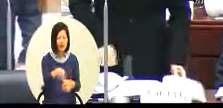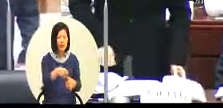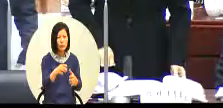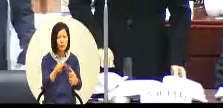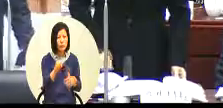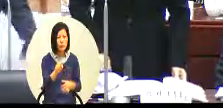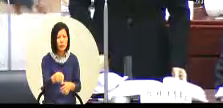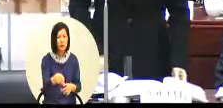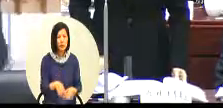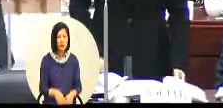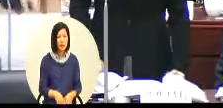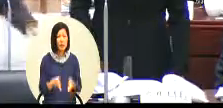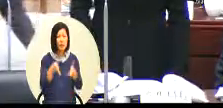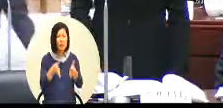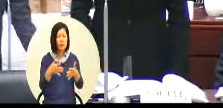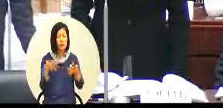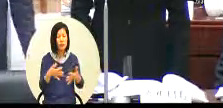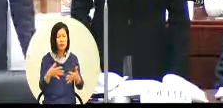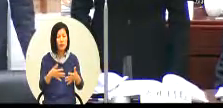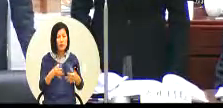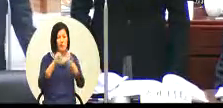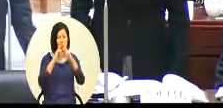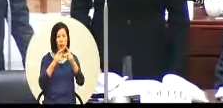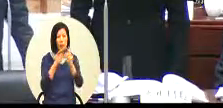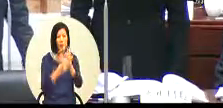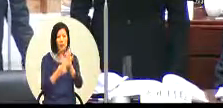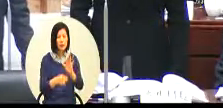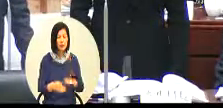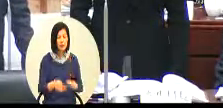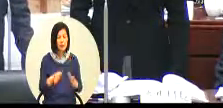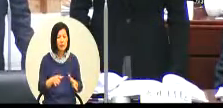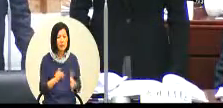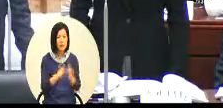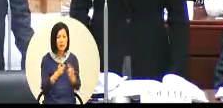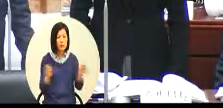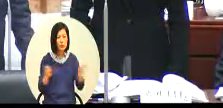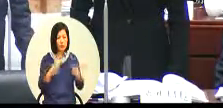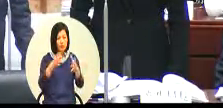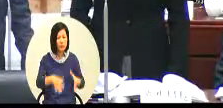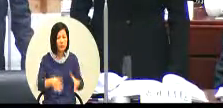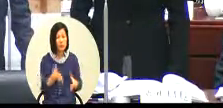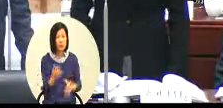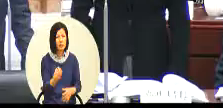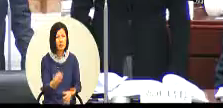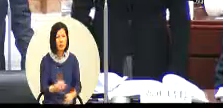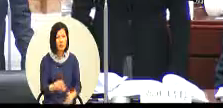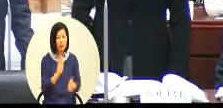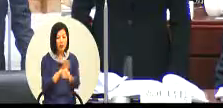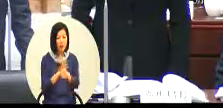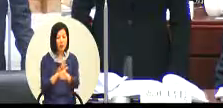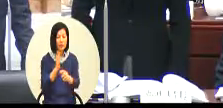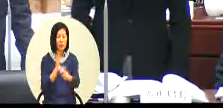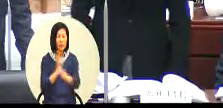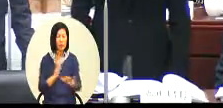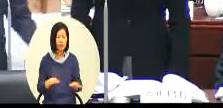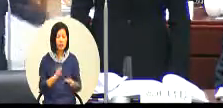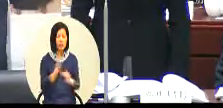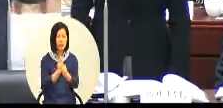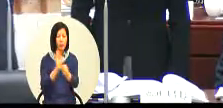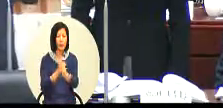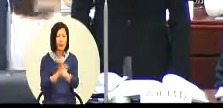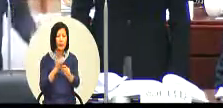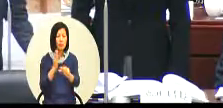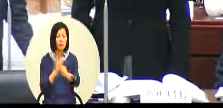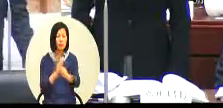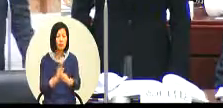问题答复嘛？到底你现在长照站设置了多少个了嘛？ 我们都还在辅导当中。 还在辅导当中，等